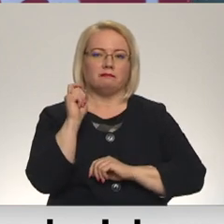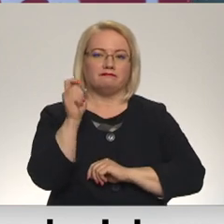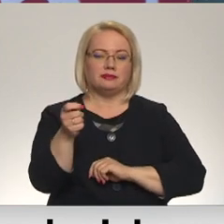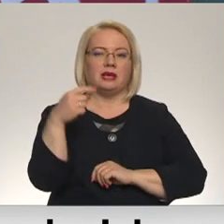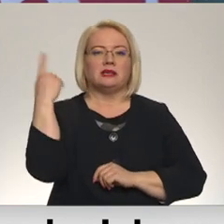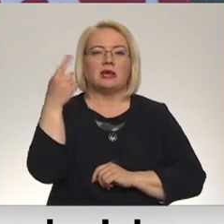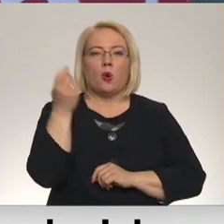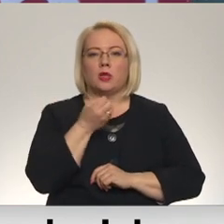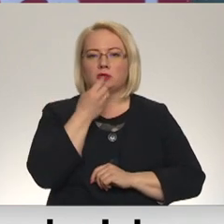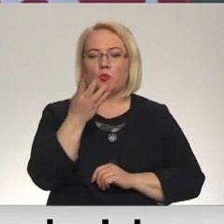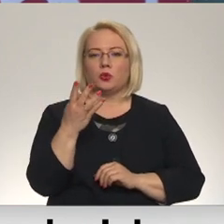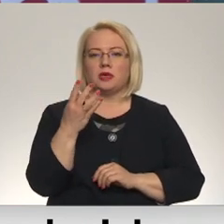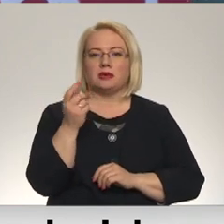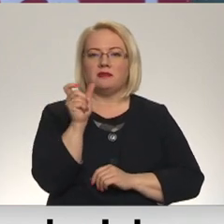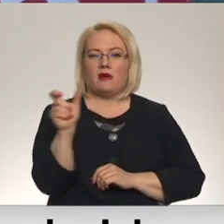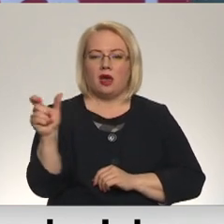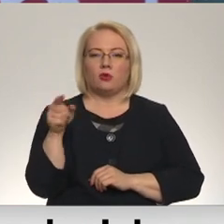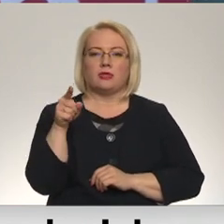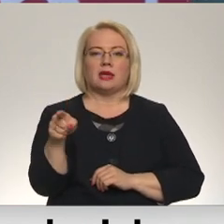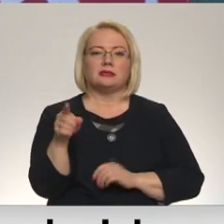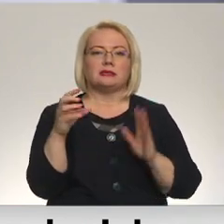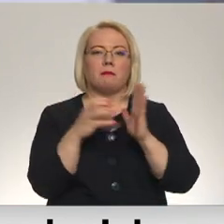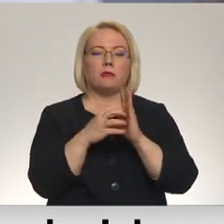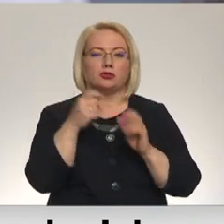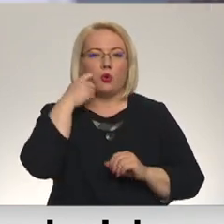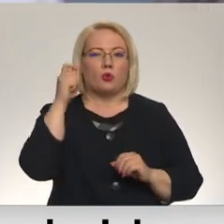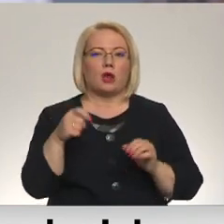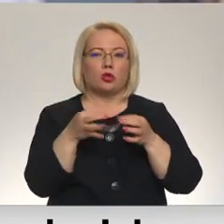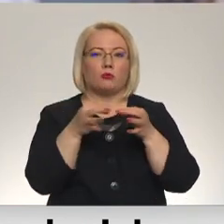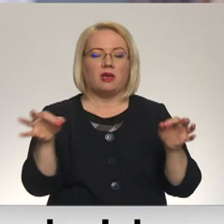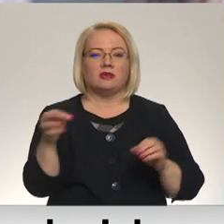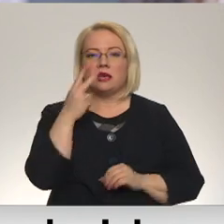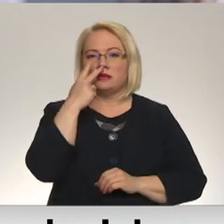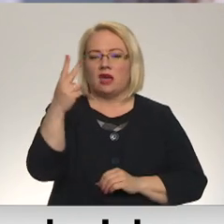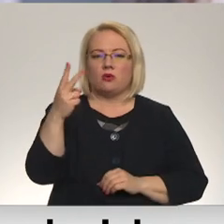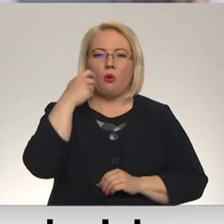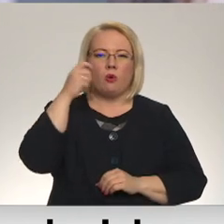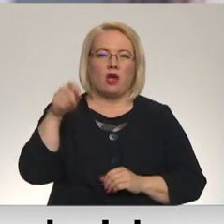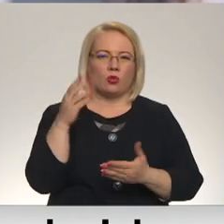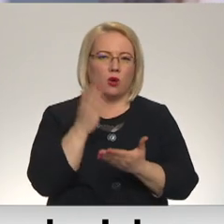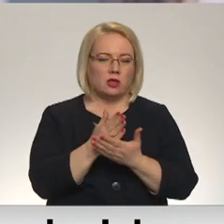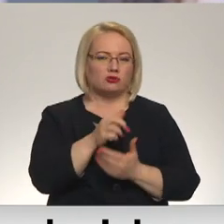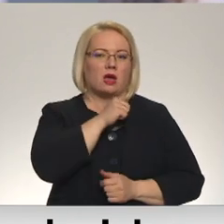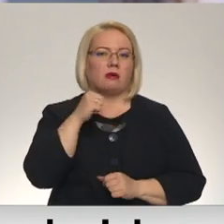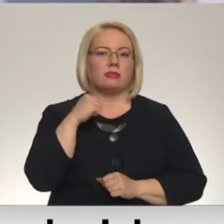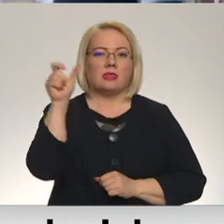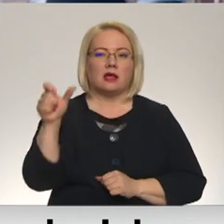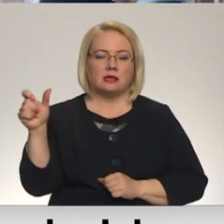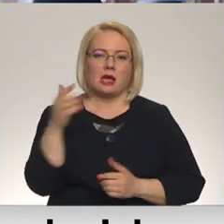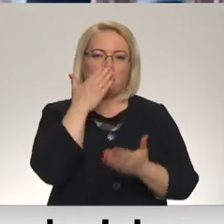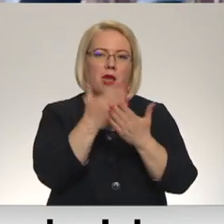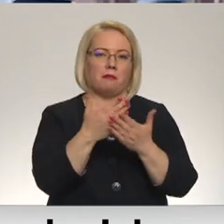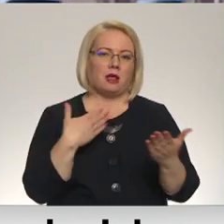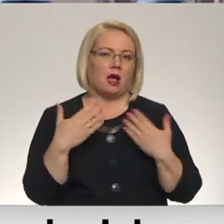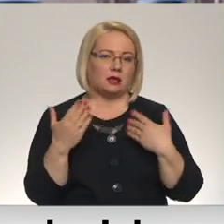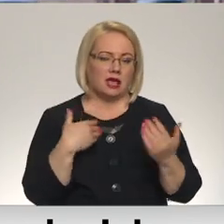vārdā, jo tas simbolizējot Ukraiņu brīvību. Viņuprāt, redzot notiekošo Ukrainā, talsiniekiem ir jāpauž attieksme. Es domāju,